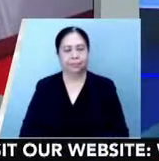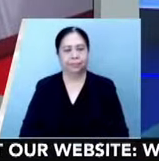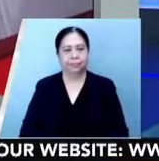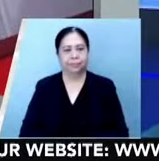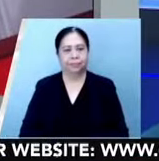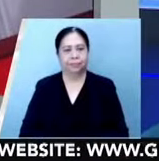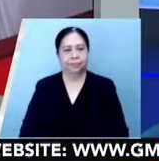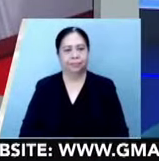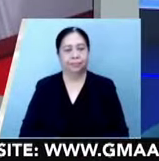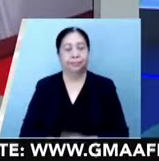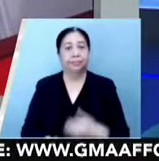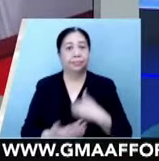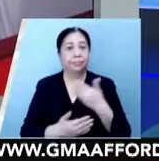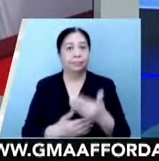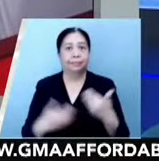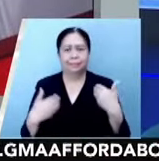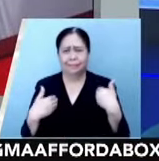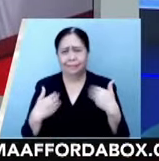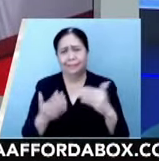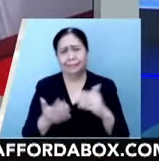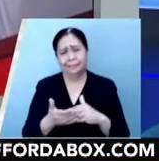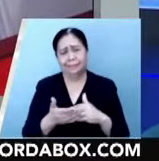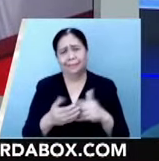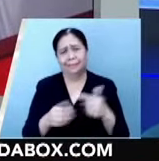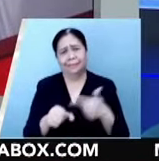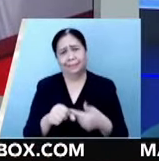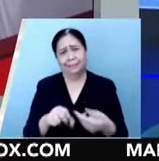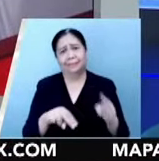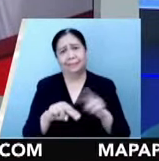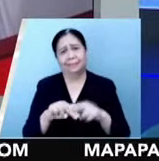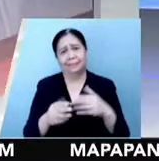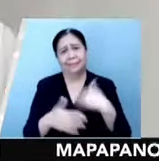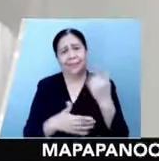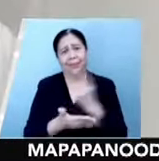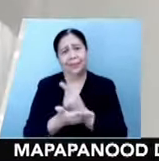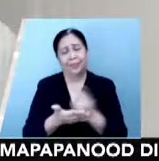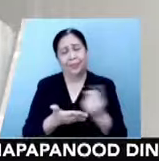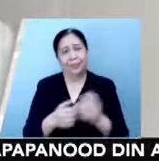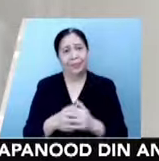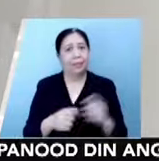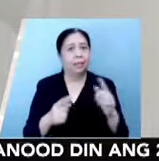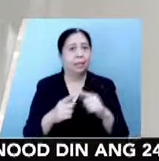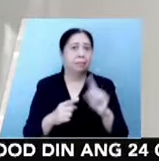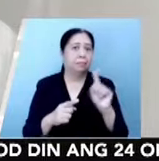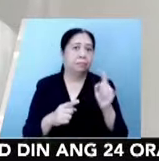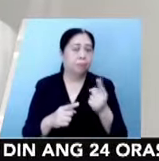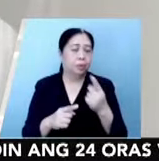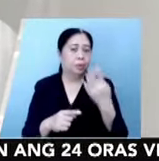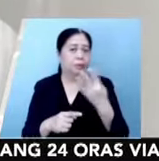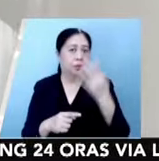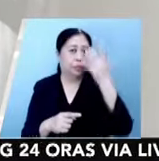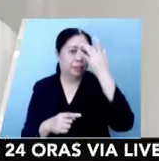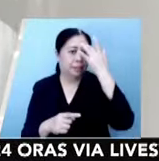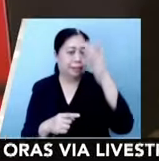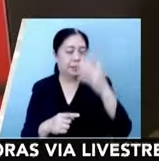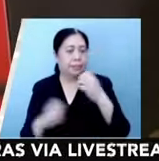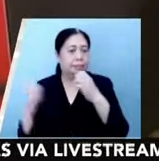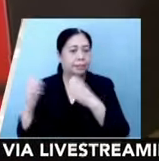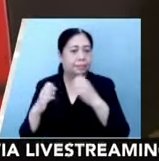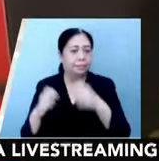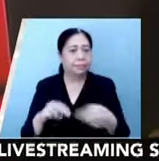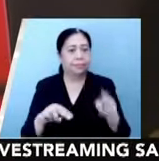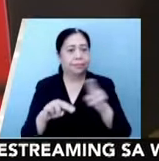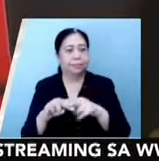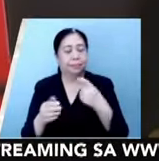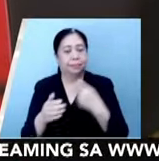May nakaamba na namang oil price hike sa susunod na linggo. Hanggang piso at 40 sentimo ang inaasahang dagdag presyo